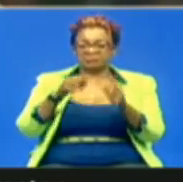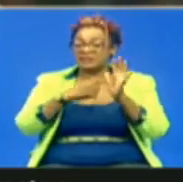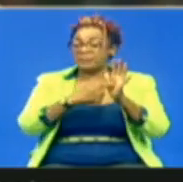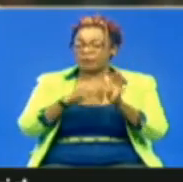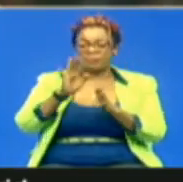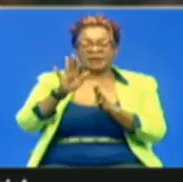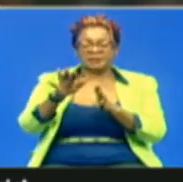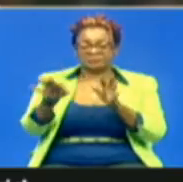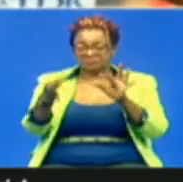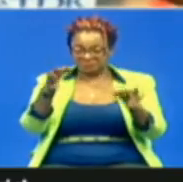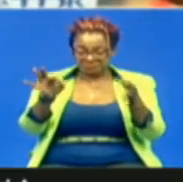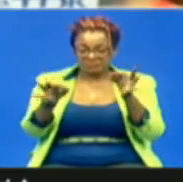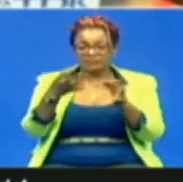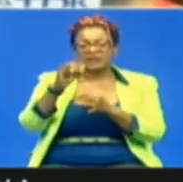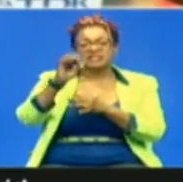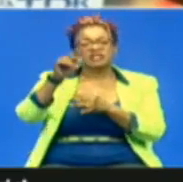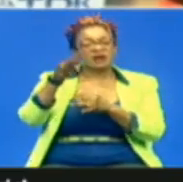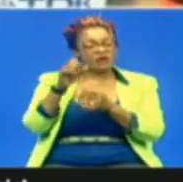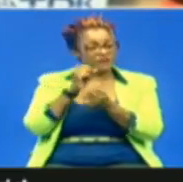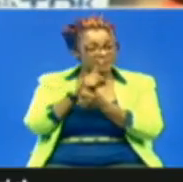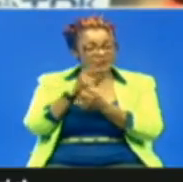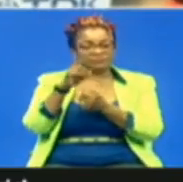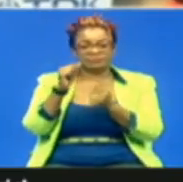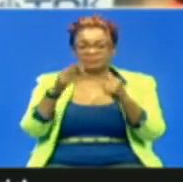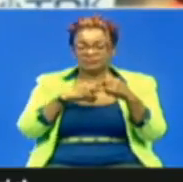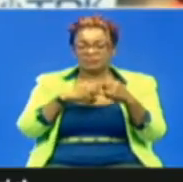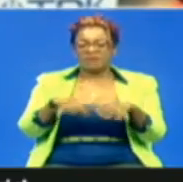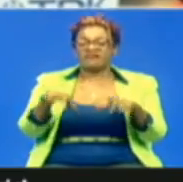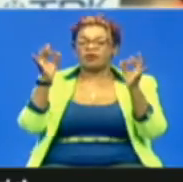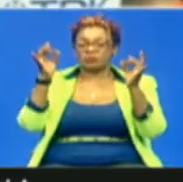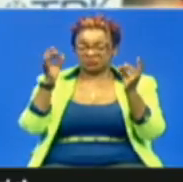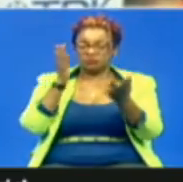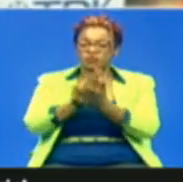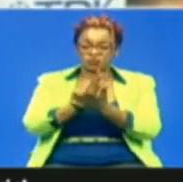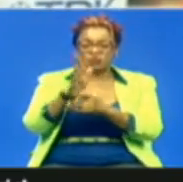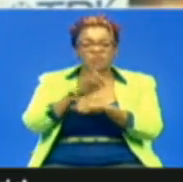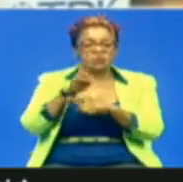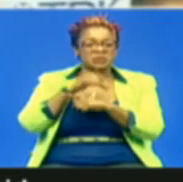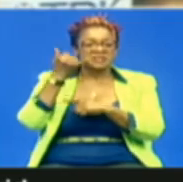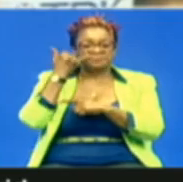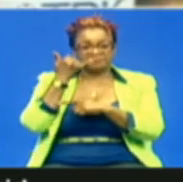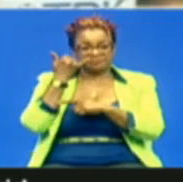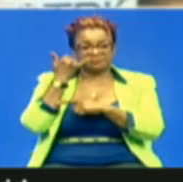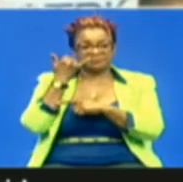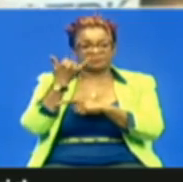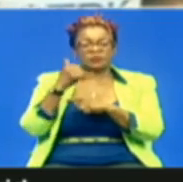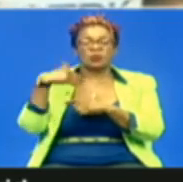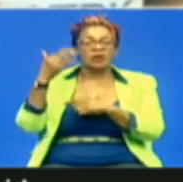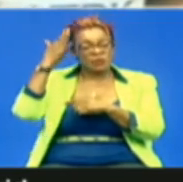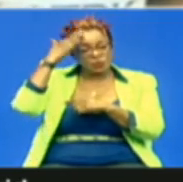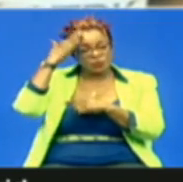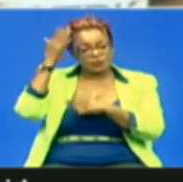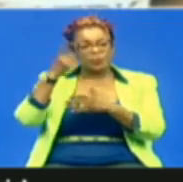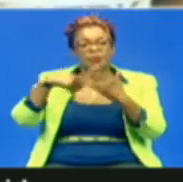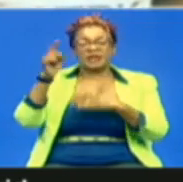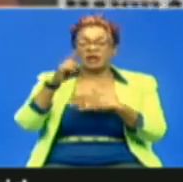zilizochukuliwa 10 Novemba mwaka 2017 kupatikana na chembe za dawa za ipo. Nyota huyo anakumbukwa kwa kushinda dhahabu